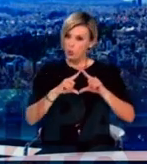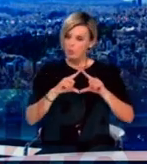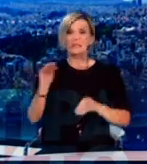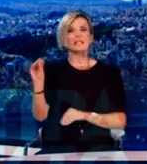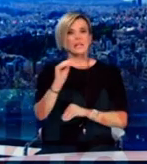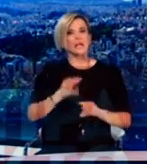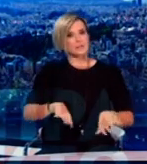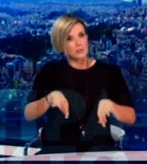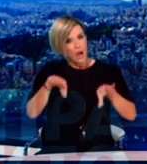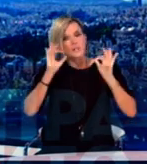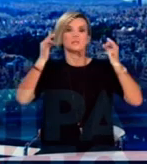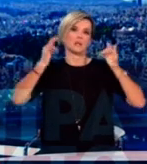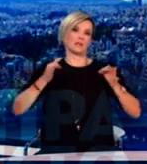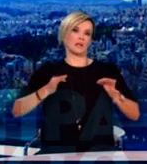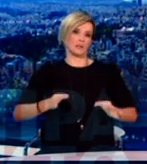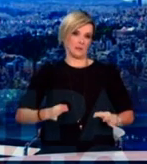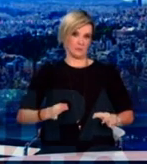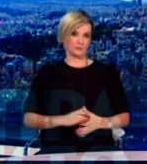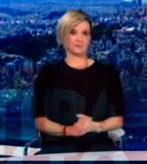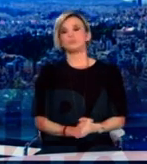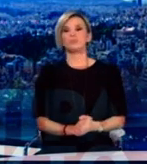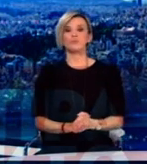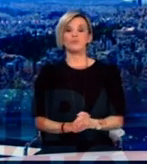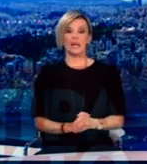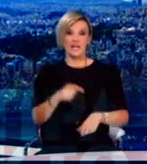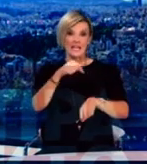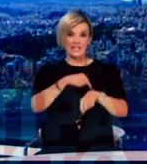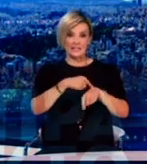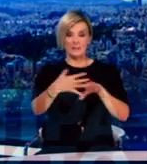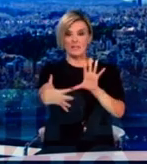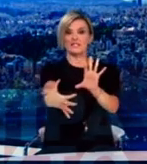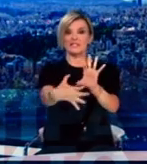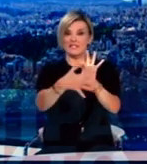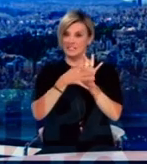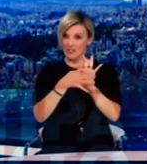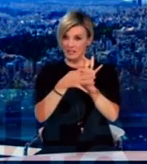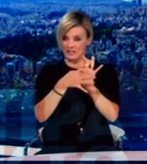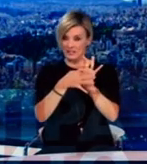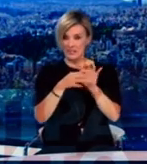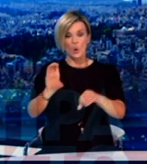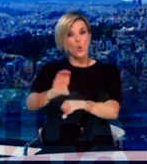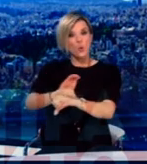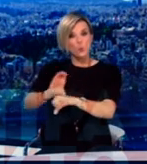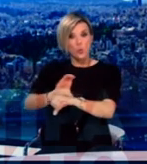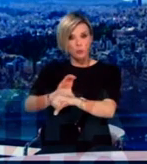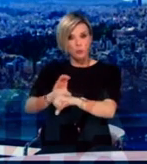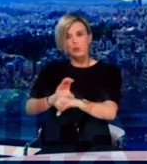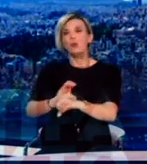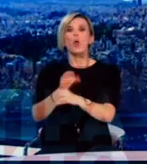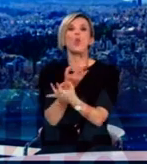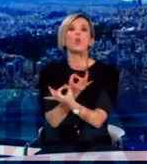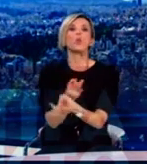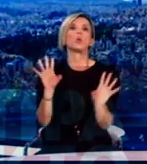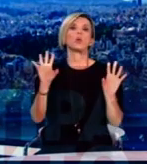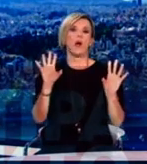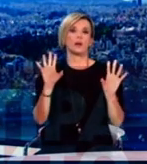Υπενθυμίζεται ότι εφόσον κάποιος συνδέεται στις πλατφόρμες που χρησιμοποιεί το Υπουργείο για την τηλεκπαίδευση, δεν υπάρχει χρέωση δεδομένων,